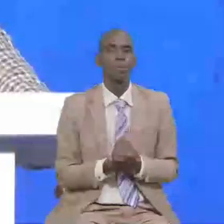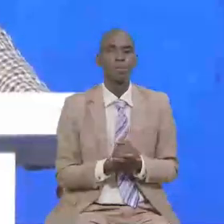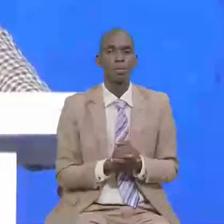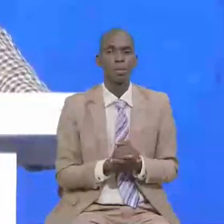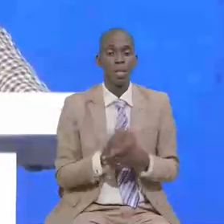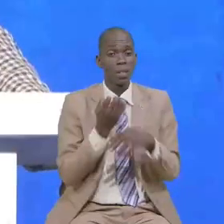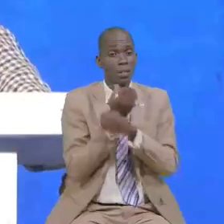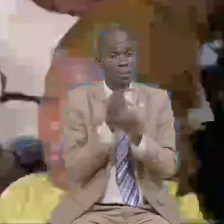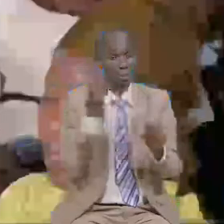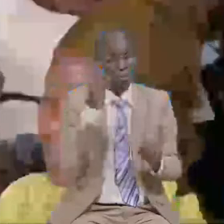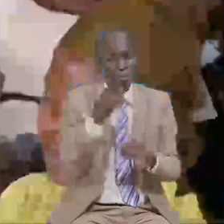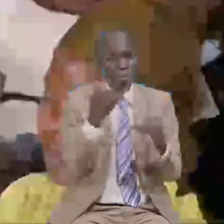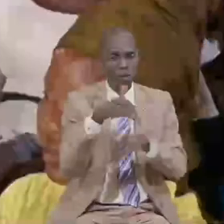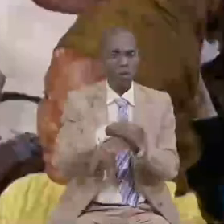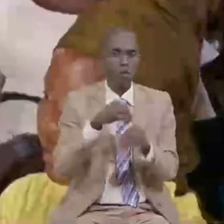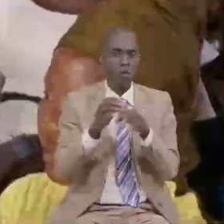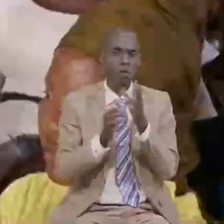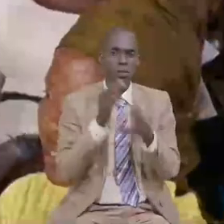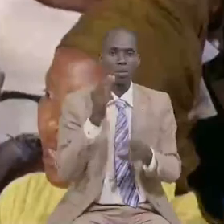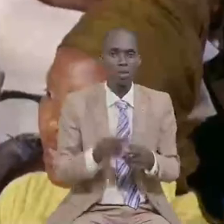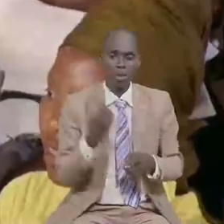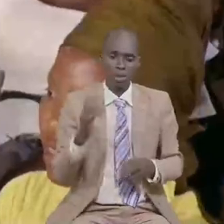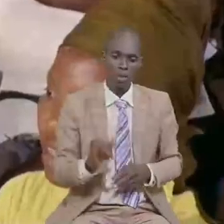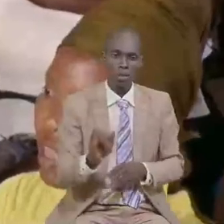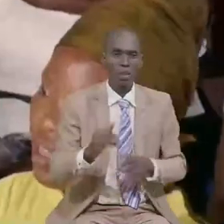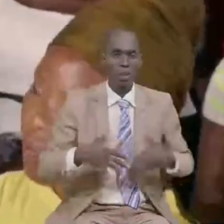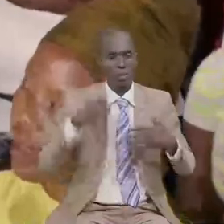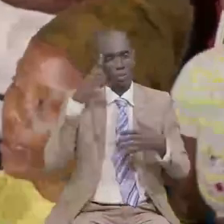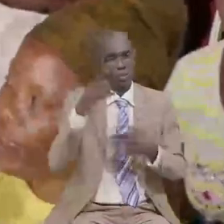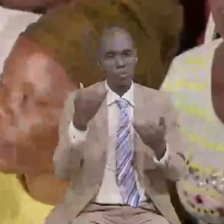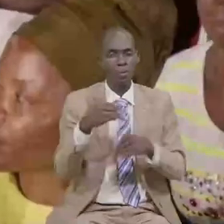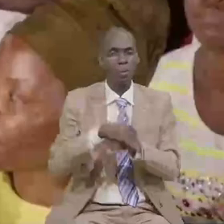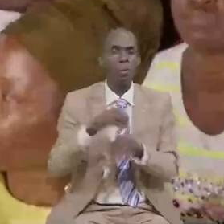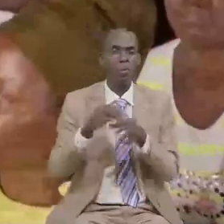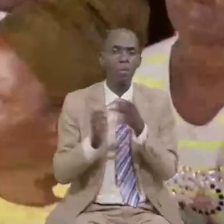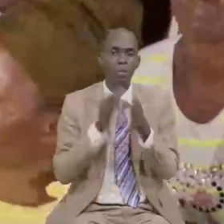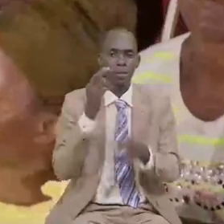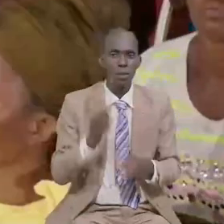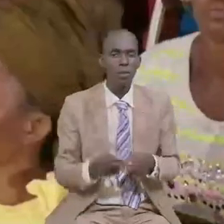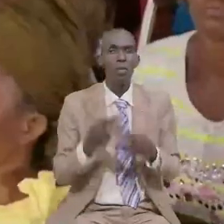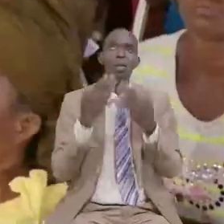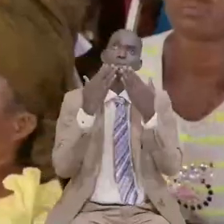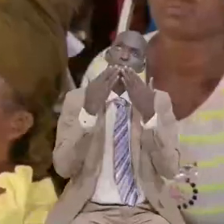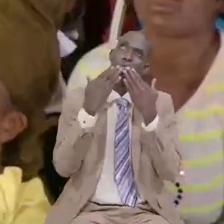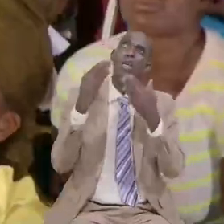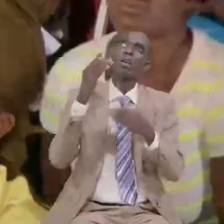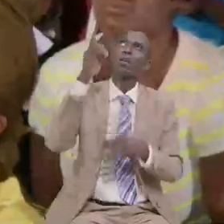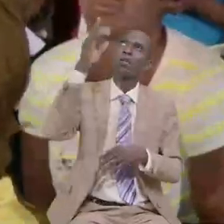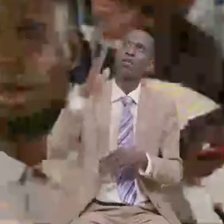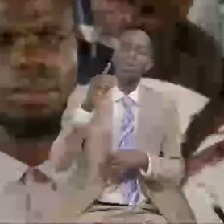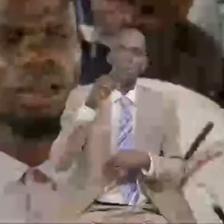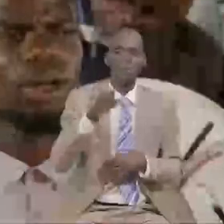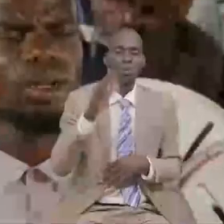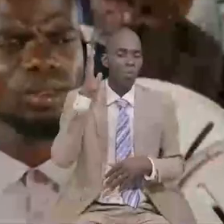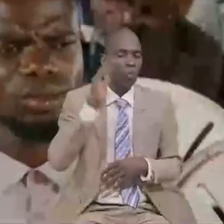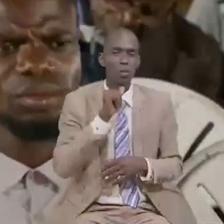Le salut ce soir. La vie éternelle ce soir. Dieu merci, tu ne